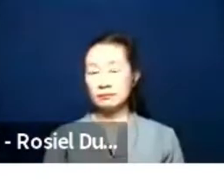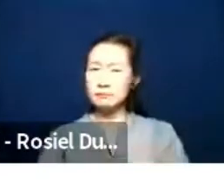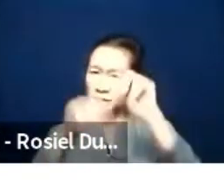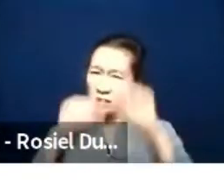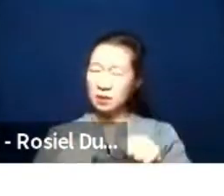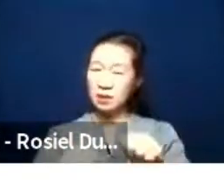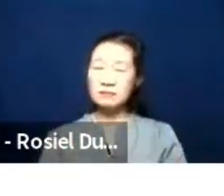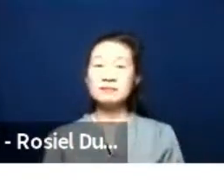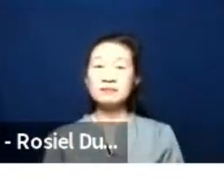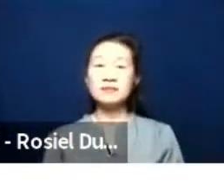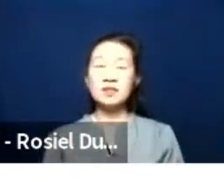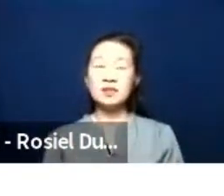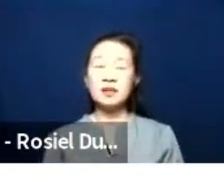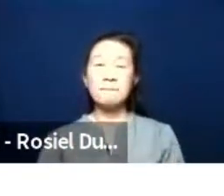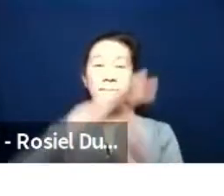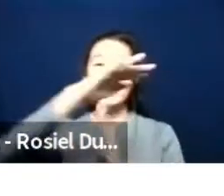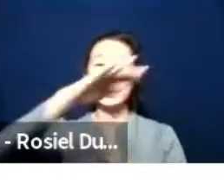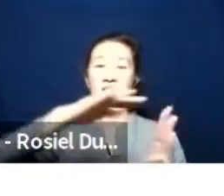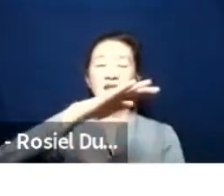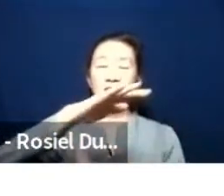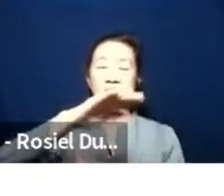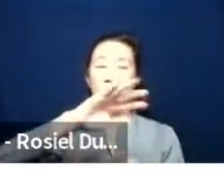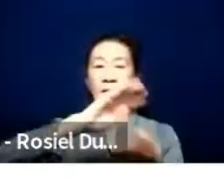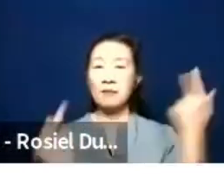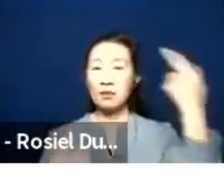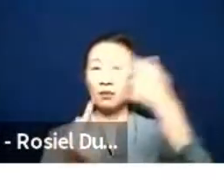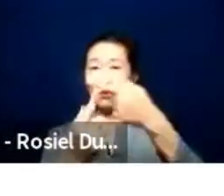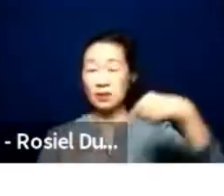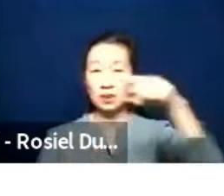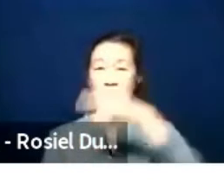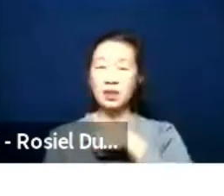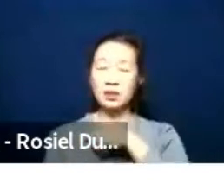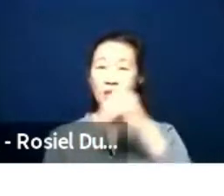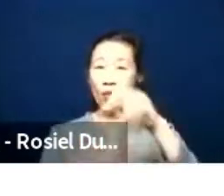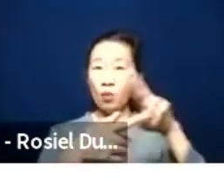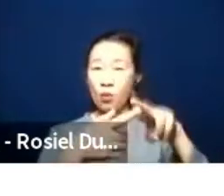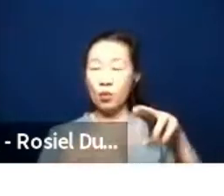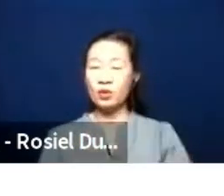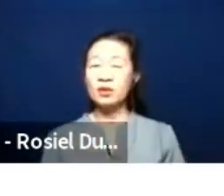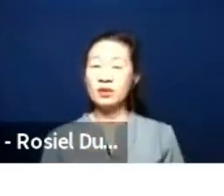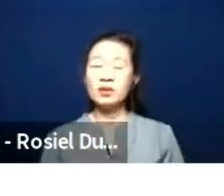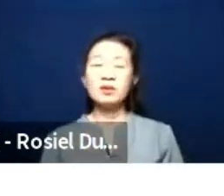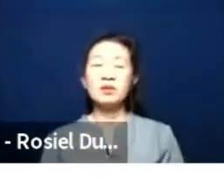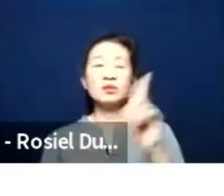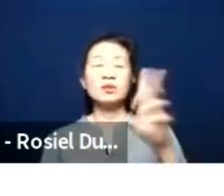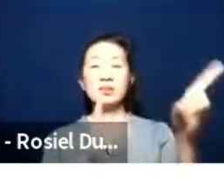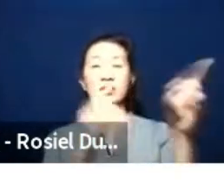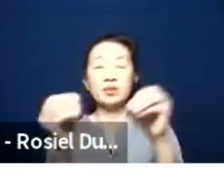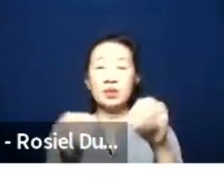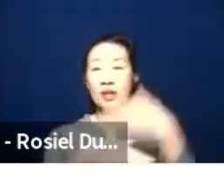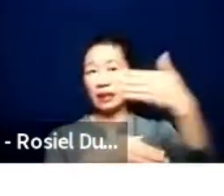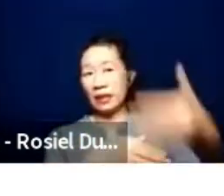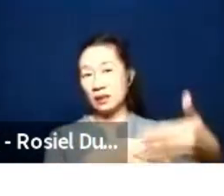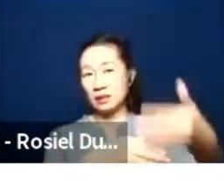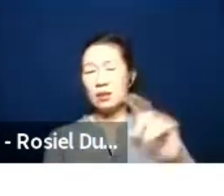maaring maging basis para sa magiging goals natin or mga gagawin natin susunod